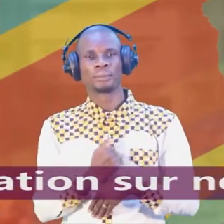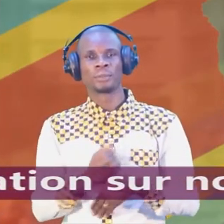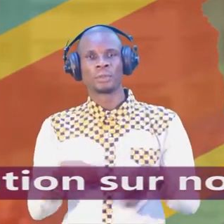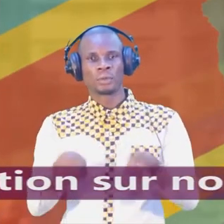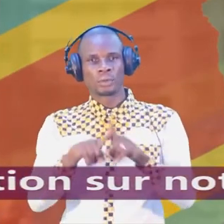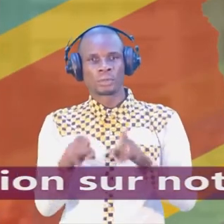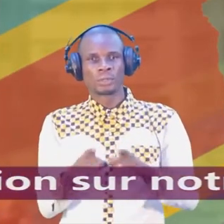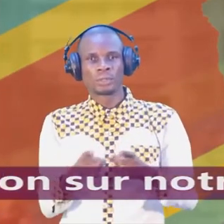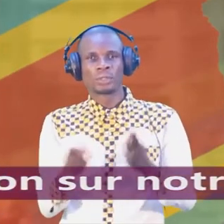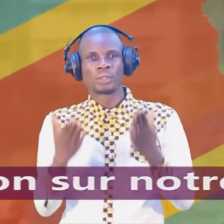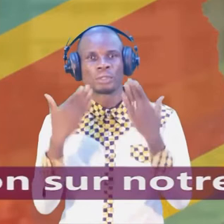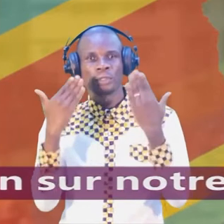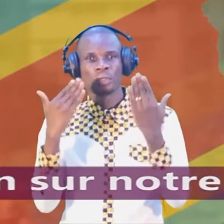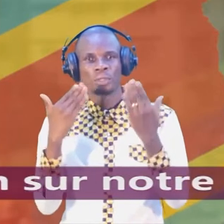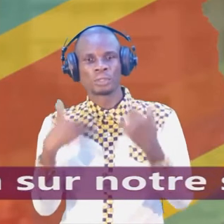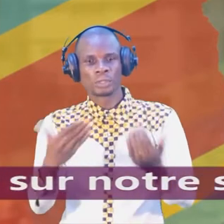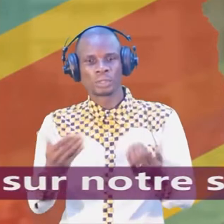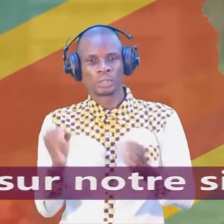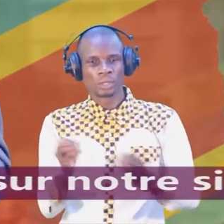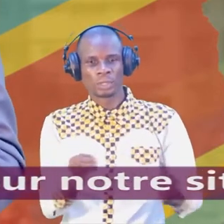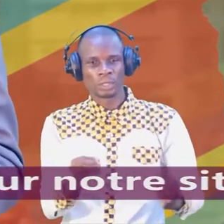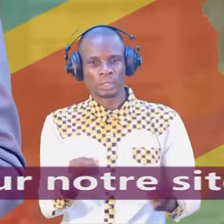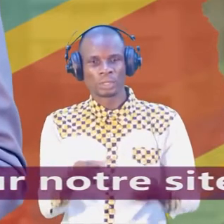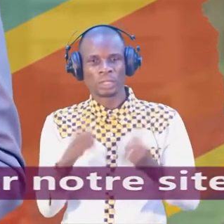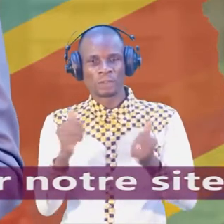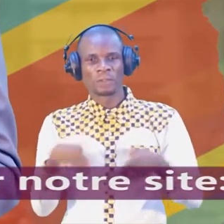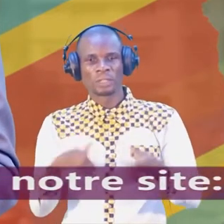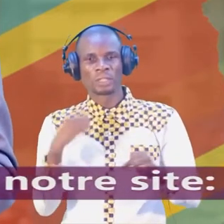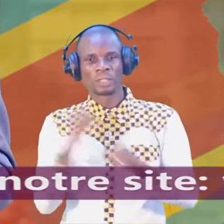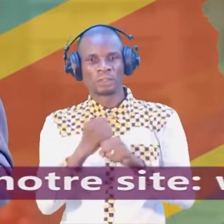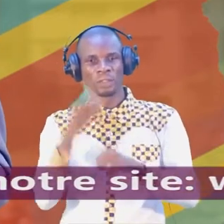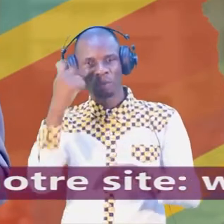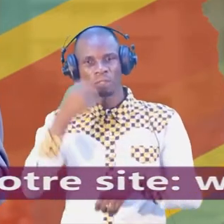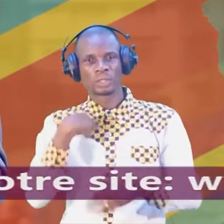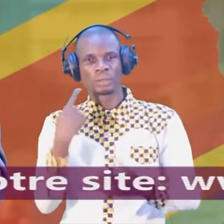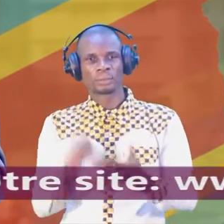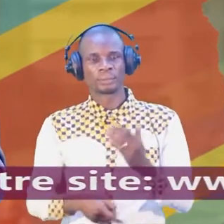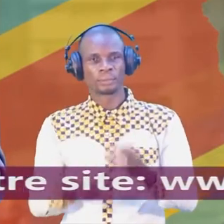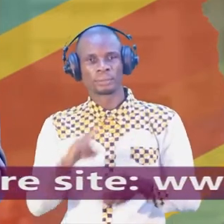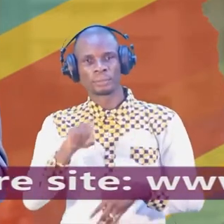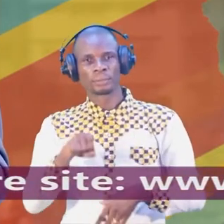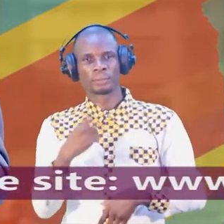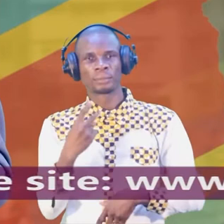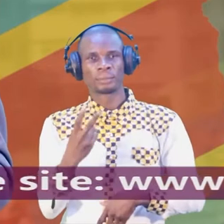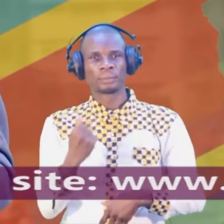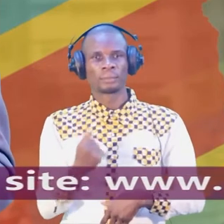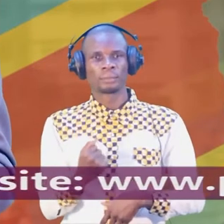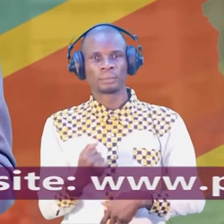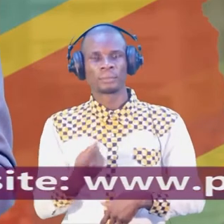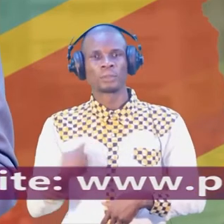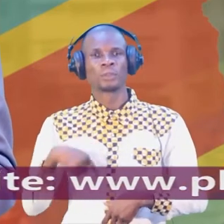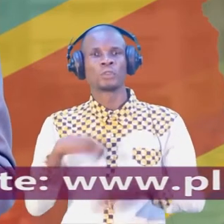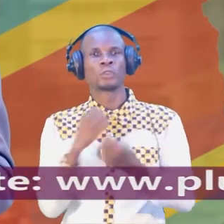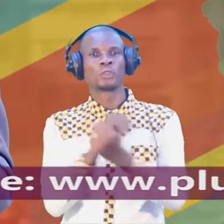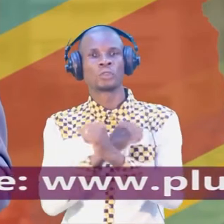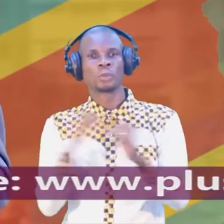qui pourvoit na yeye peke anasaidia watu katika njia ya wokovu, sasa mimi kazi yangu ni ipi? La deuxième question, on est sauvé combien